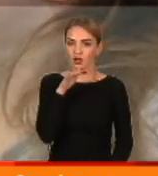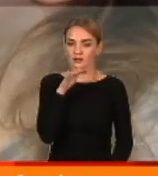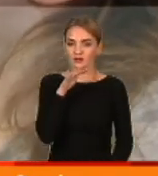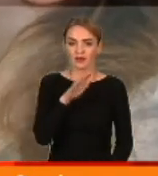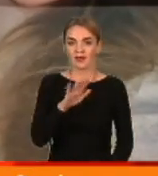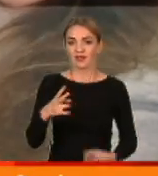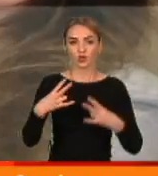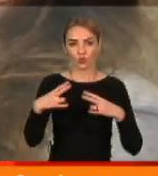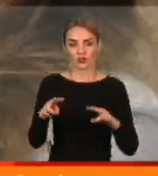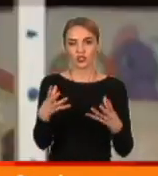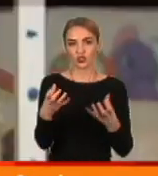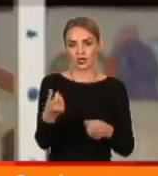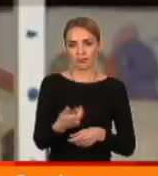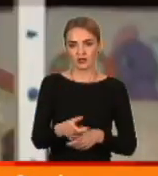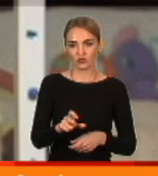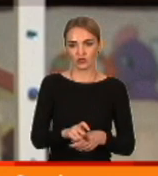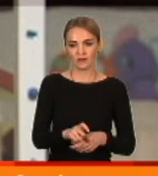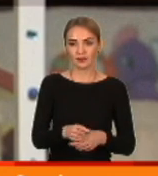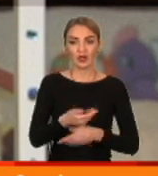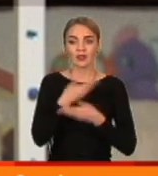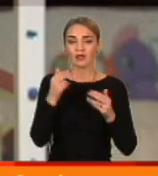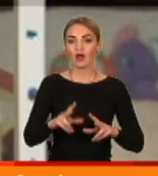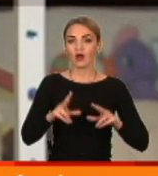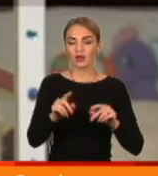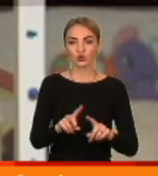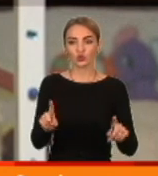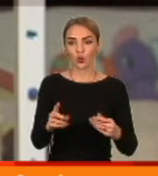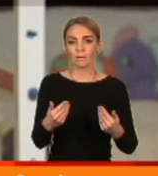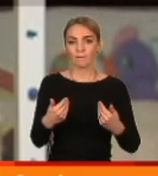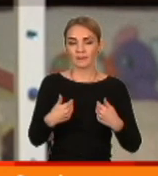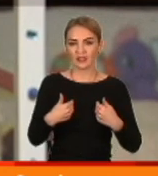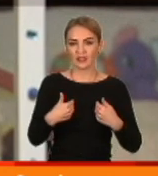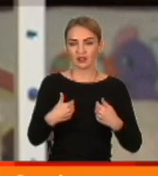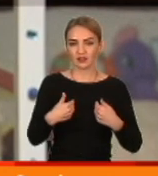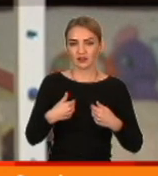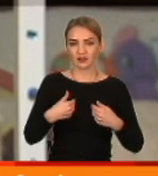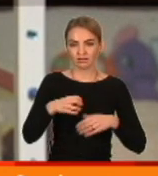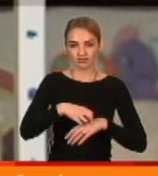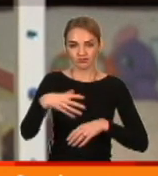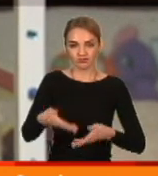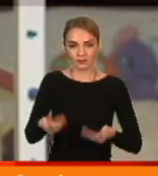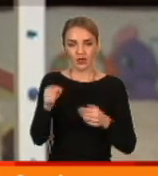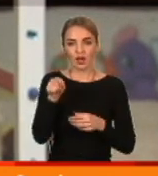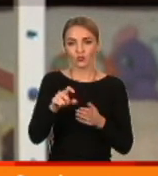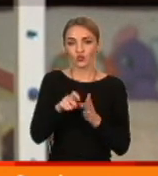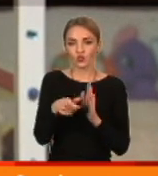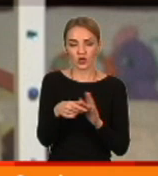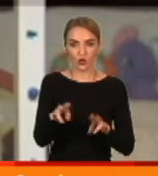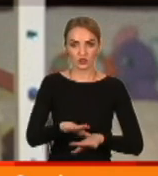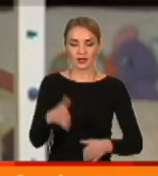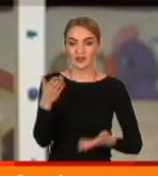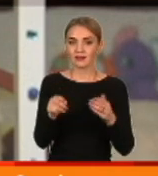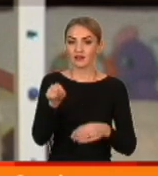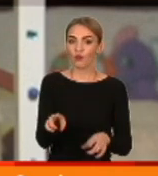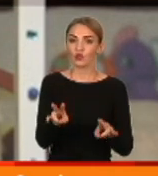не нашкодити ще більше. Нет гарантії того, що ми її всю достанемо, а отам кусочок не останеться. Якщо він